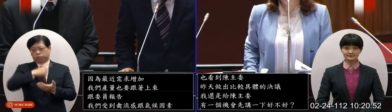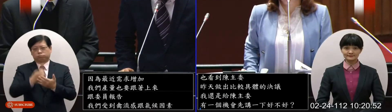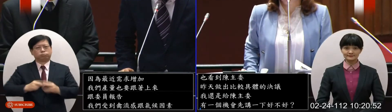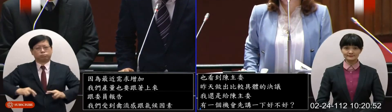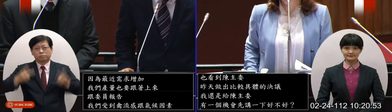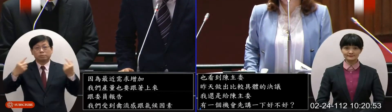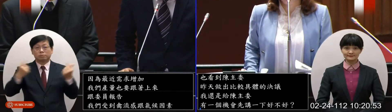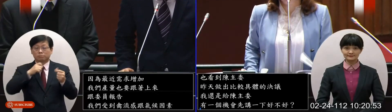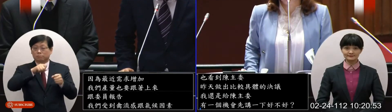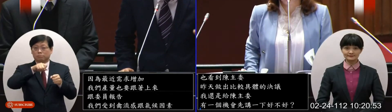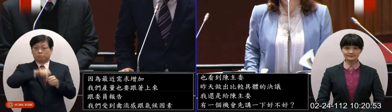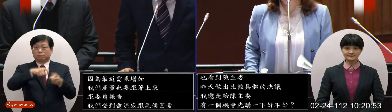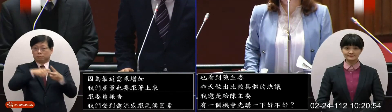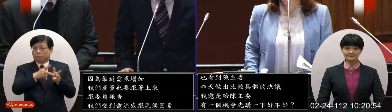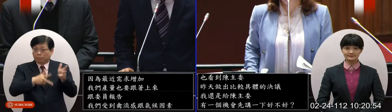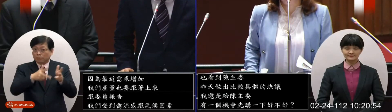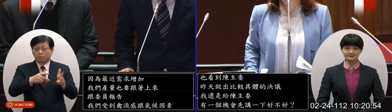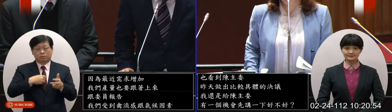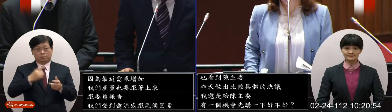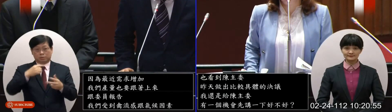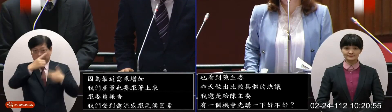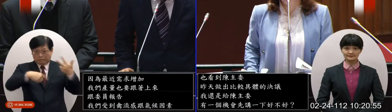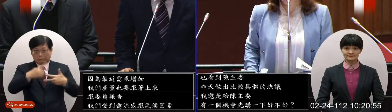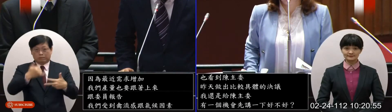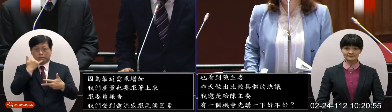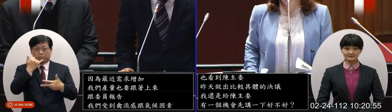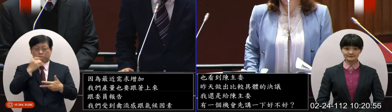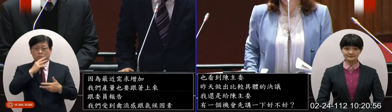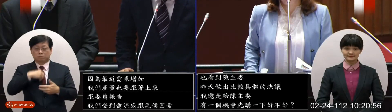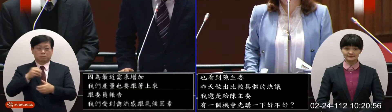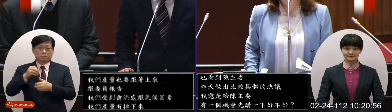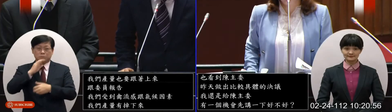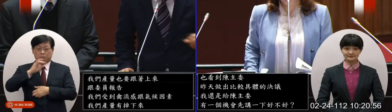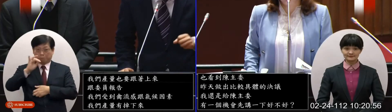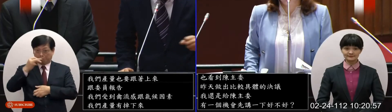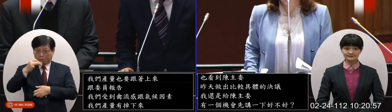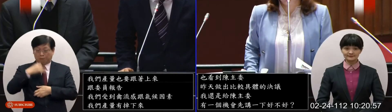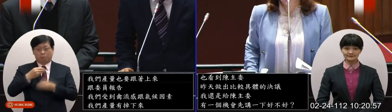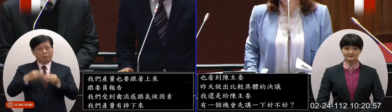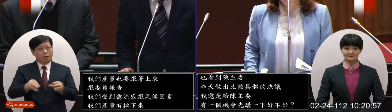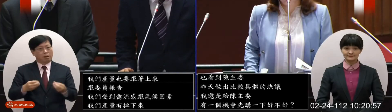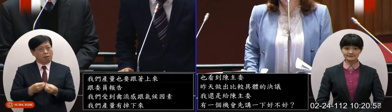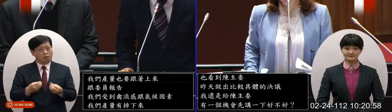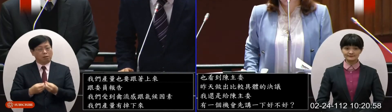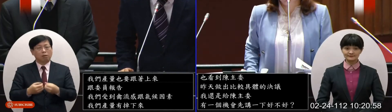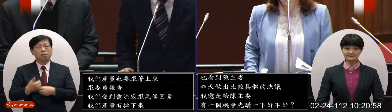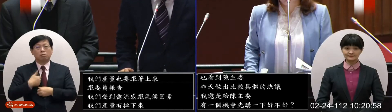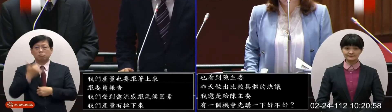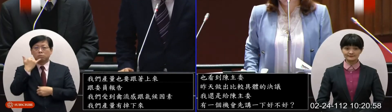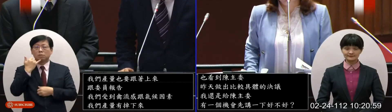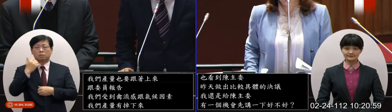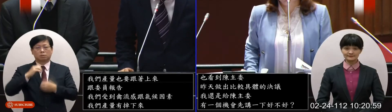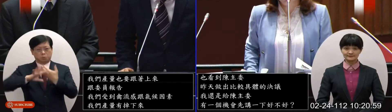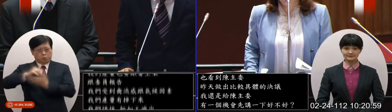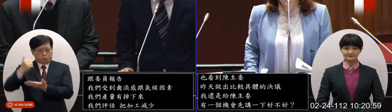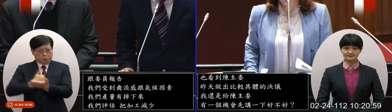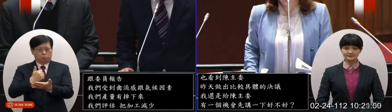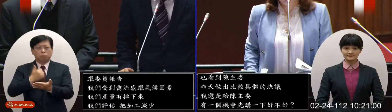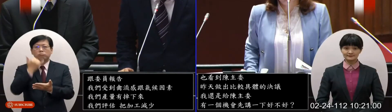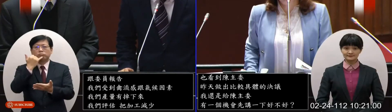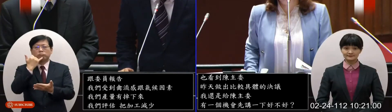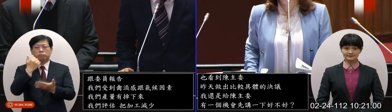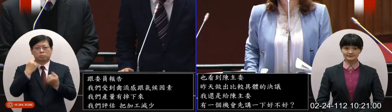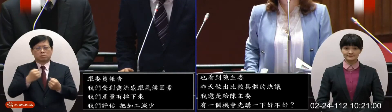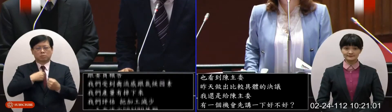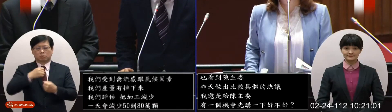像有些加工业者一个礼拜就给我们调5000箱100万颗的蛋，那我们又可以从进口，这个进口